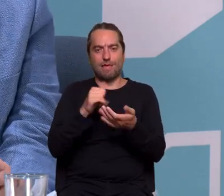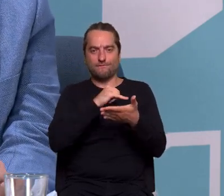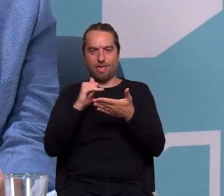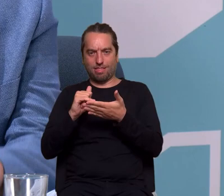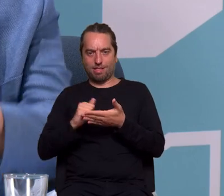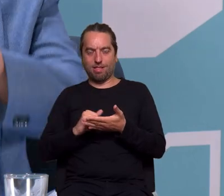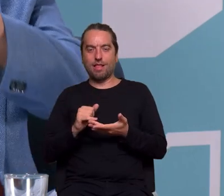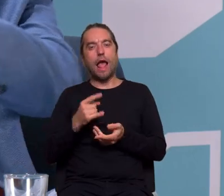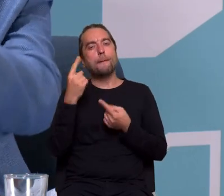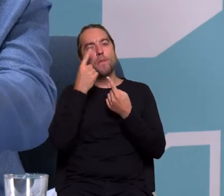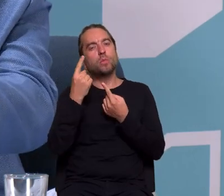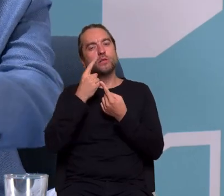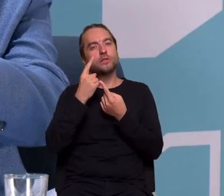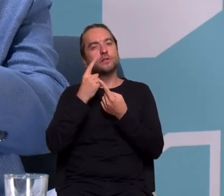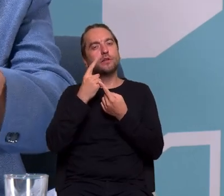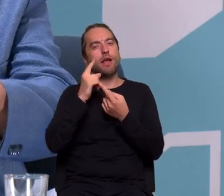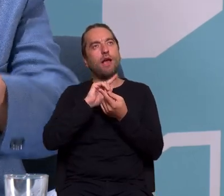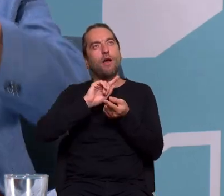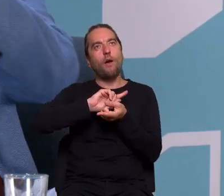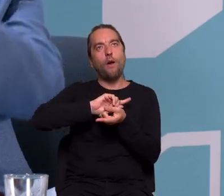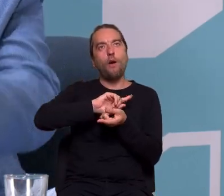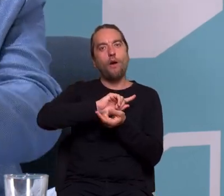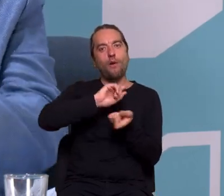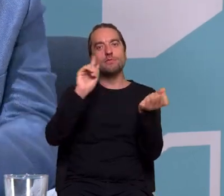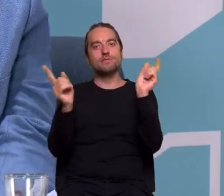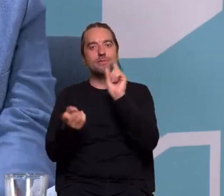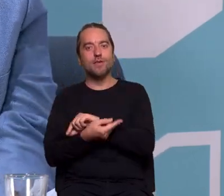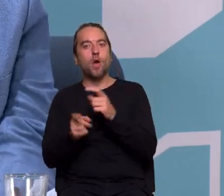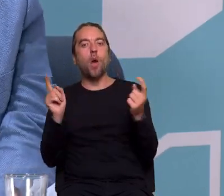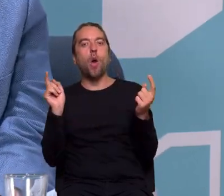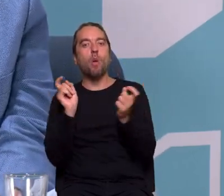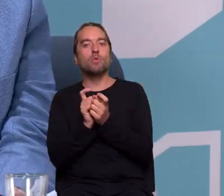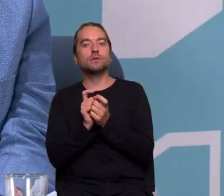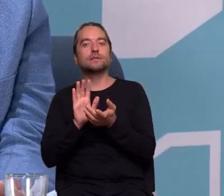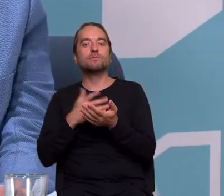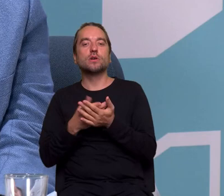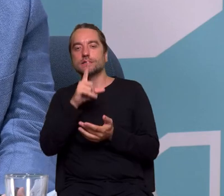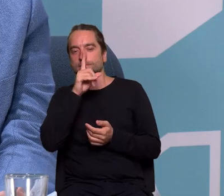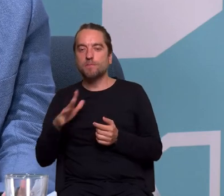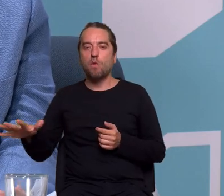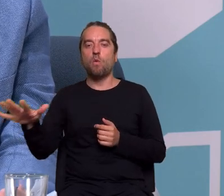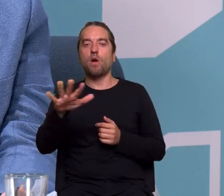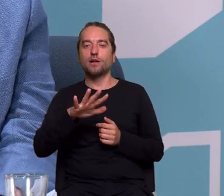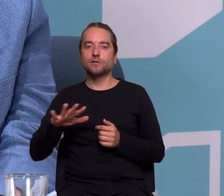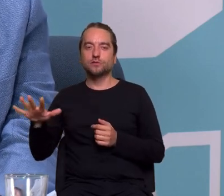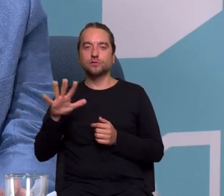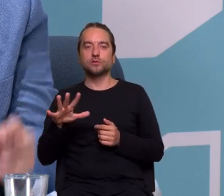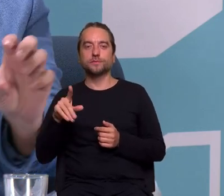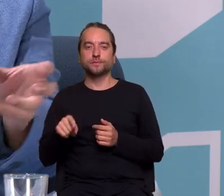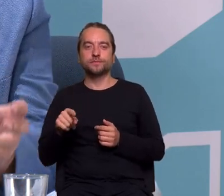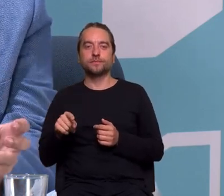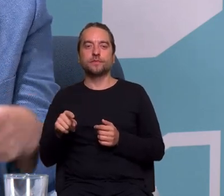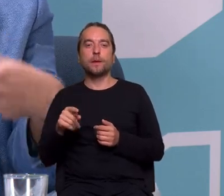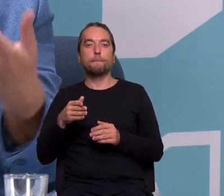sytuację analogiczną, ale jako taką binarną opozycję dokładnie, to znaczy taką społeczność, która jest społecznością konstytuowaną na